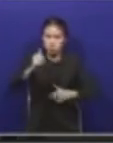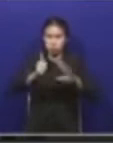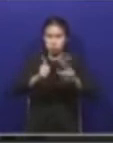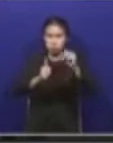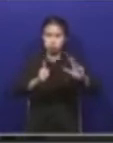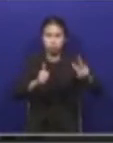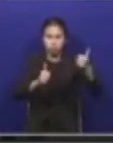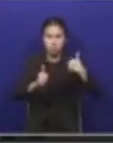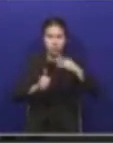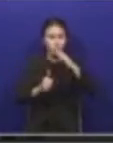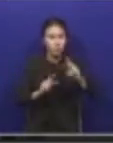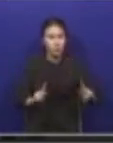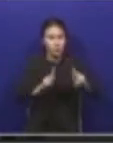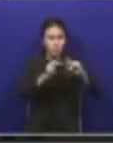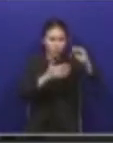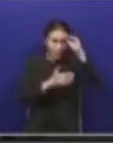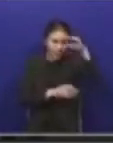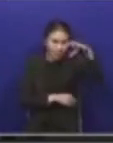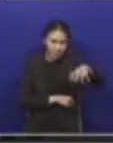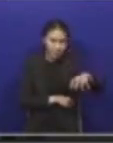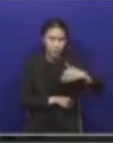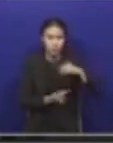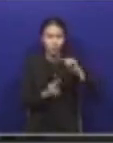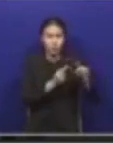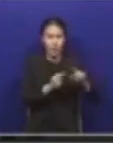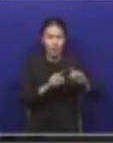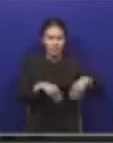ขอดูการ์ตูนศึกษาเข้าร่วมการพัฒนาคนอยู่กระทรวงสาสุขเรื่องการรักษาคุณค่าและคุณภาพของชีวิตของคนชั้นท่านไม่รักเลยท่านใช้ความคิดแบบไหนผมไม่ทราบแต่ว่าไม่ฉลาด